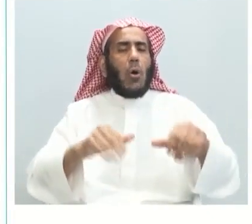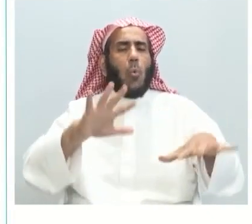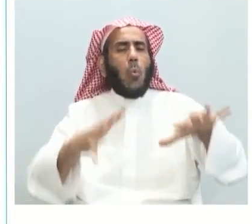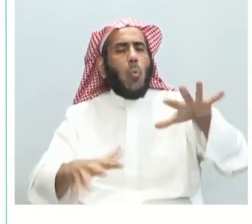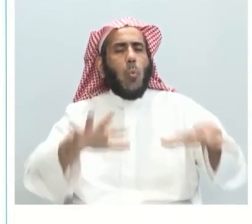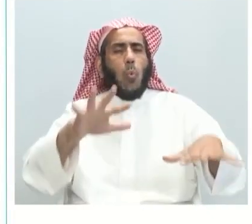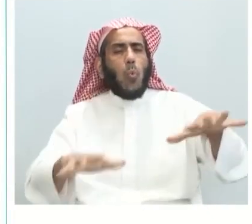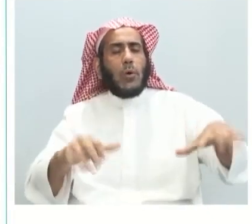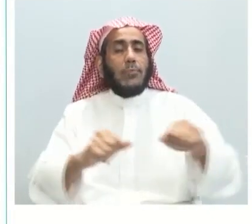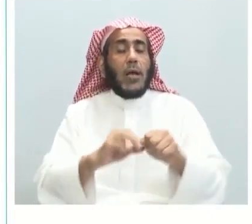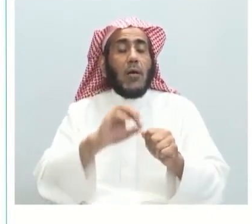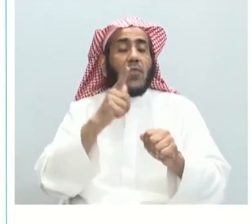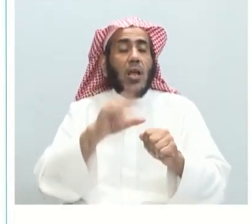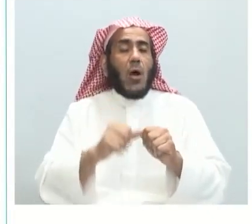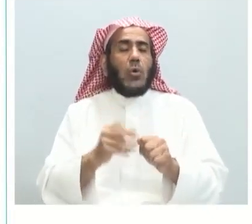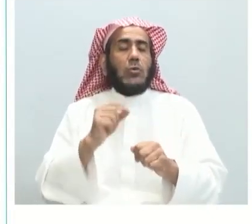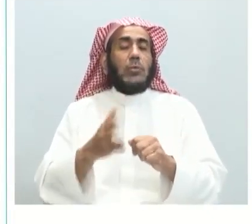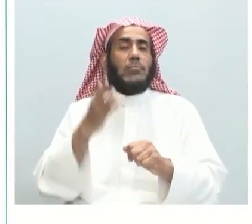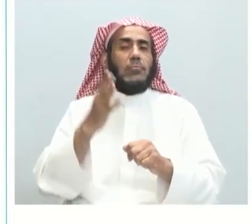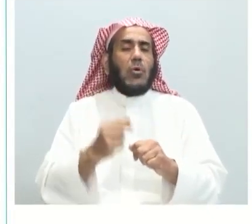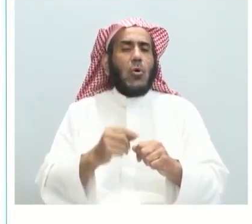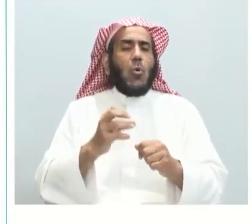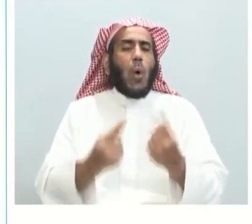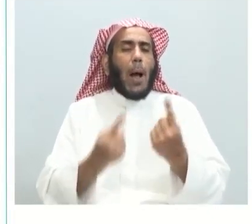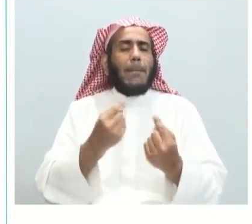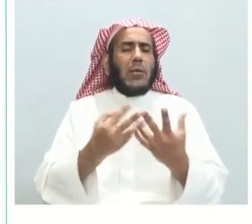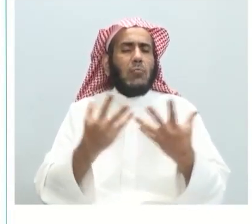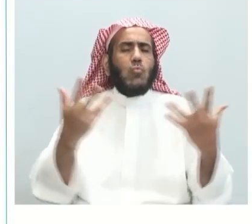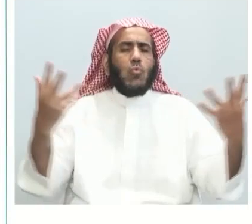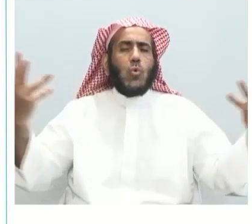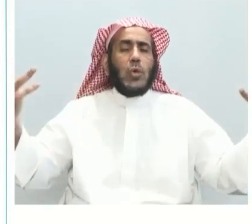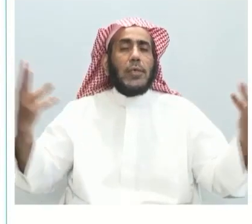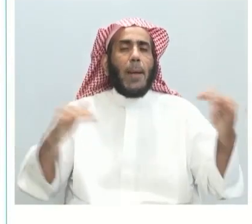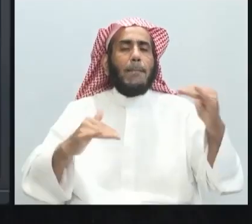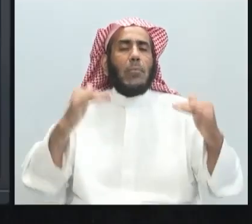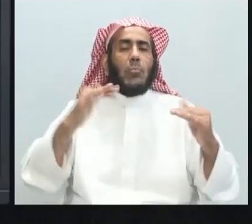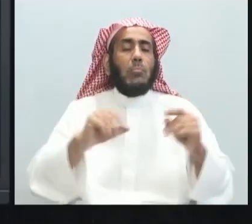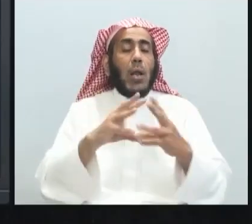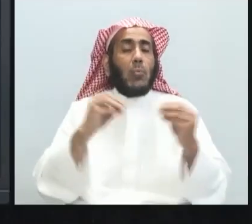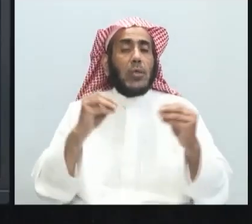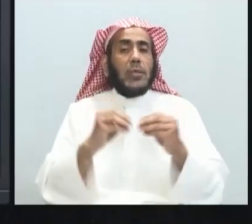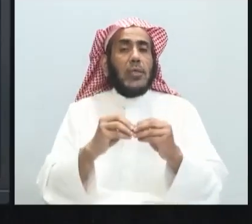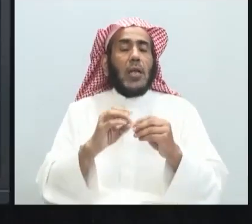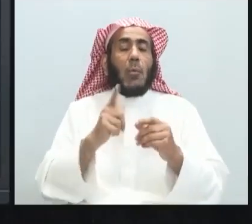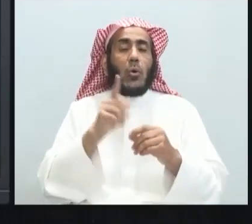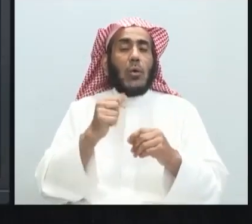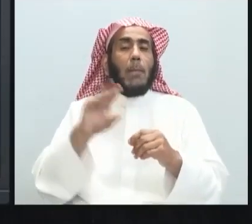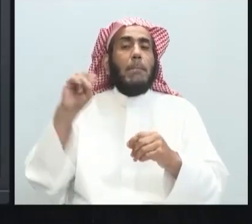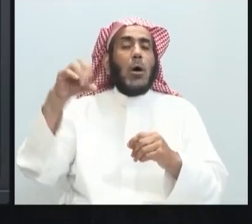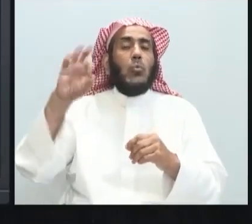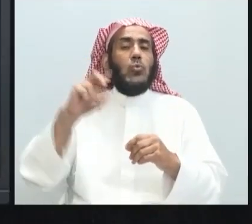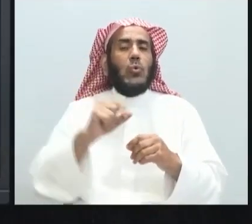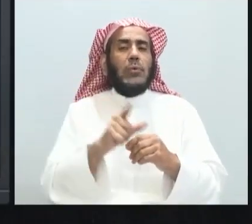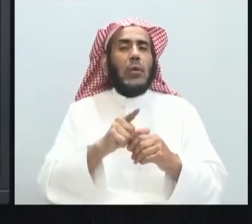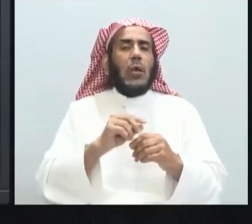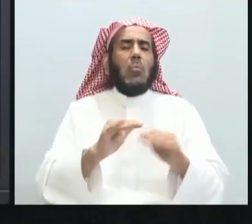تضطرب في قوله سبحانه وتعالى وانبتنا فيها من كل شيء موزون ما المراد بقوله تعالى موزون